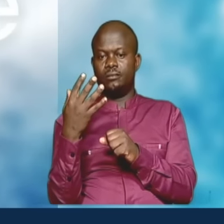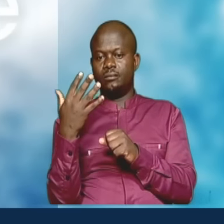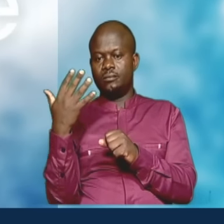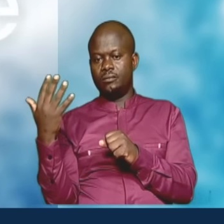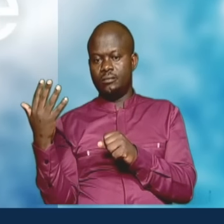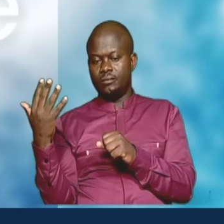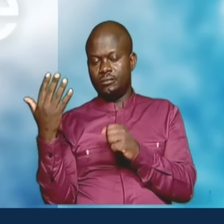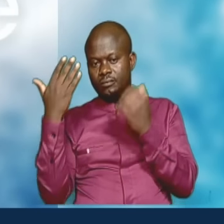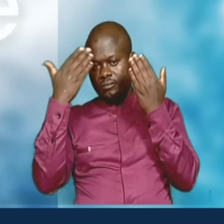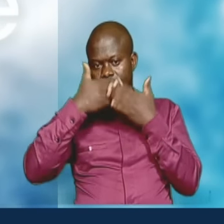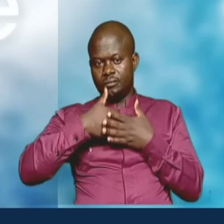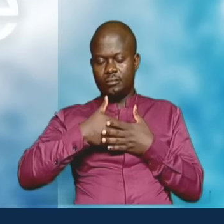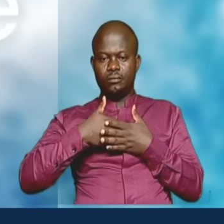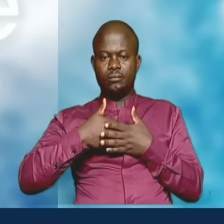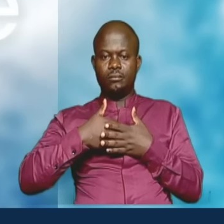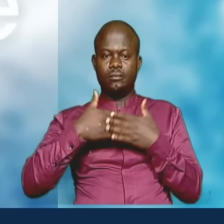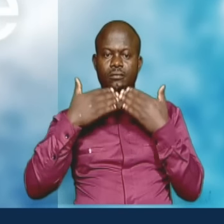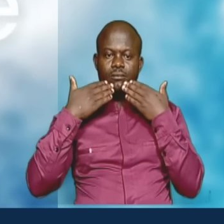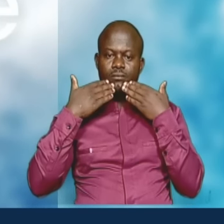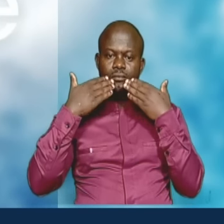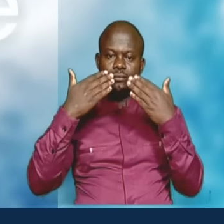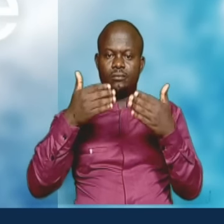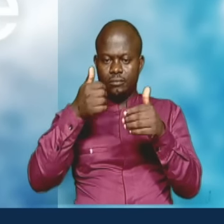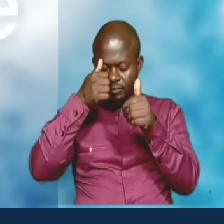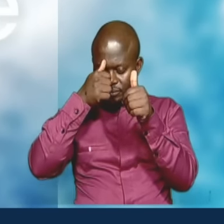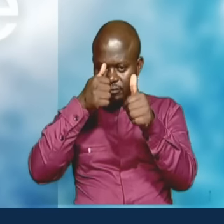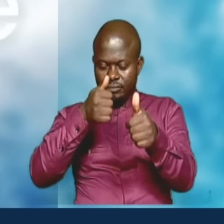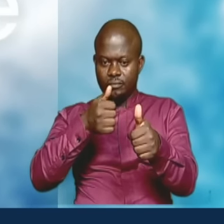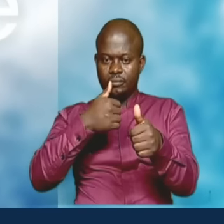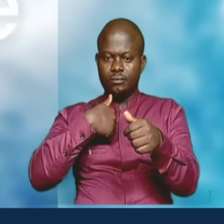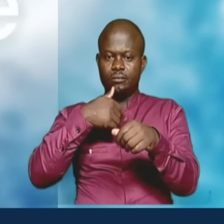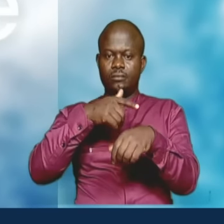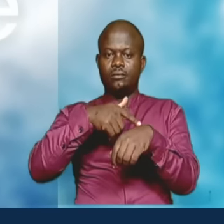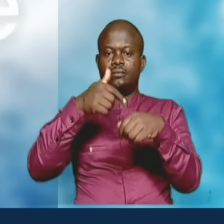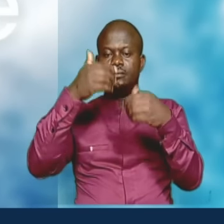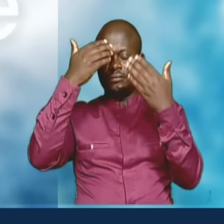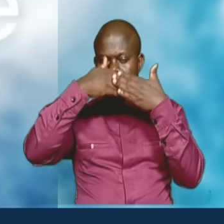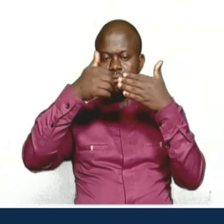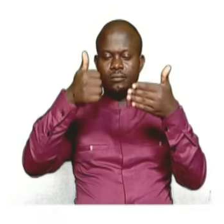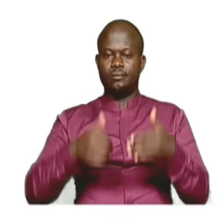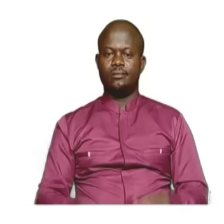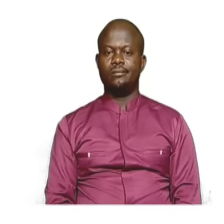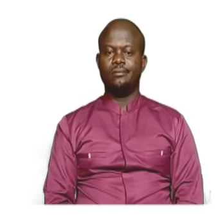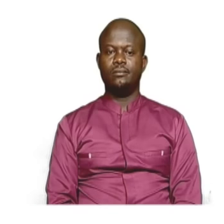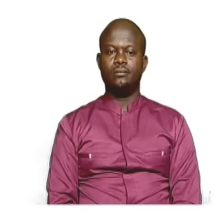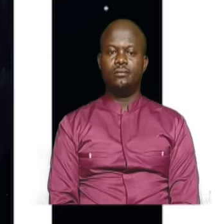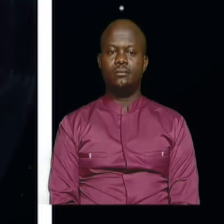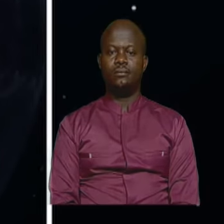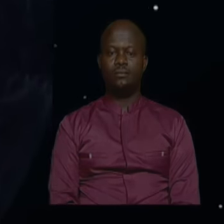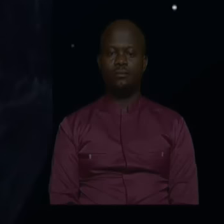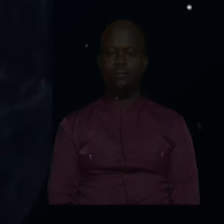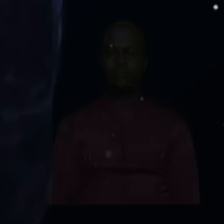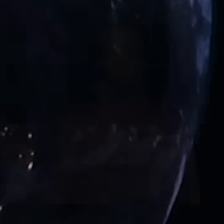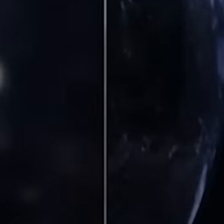10:55 z'umugoroba. Mwakoze kudukurikira, mugire ijoro ryiza.